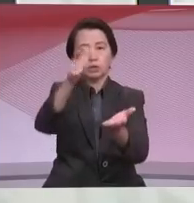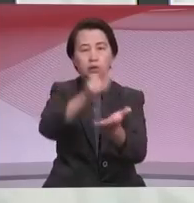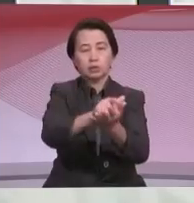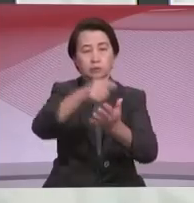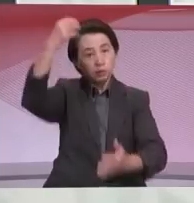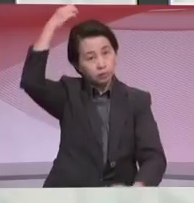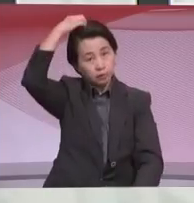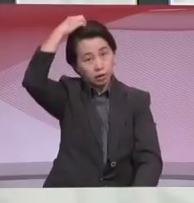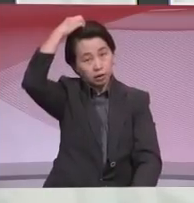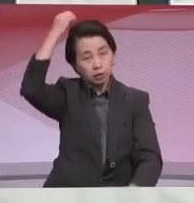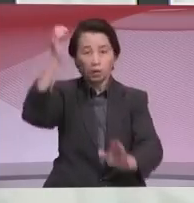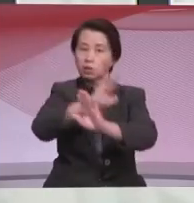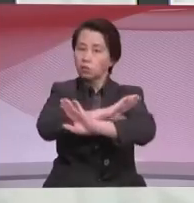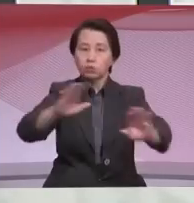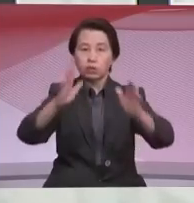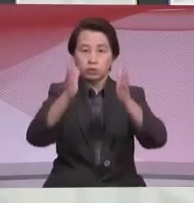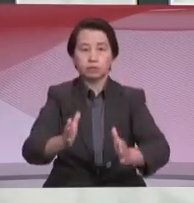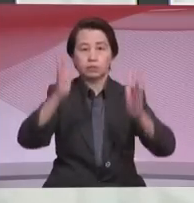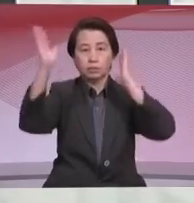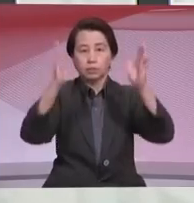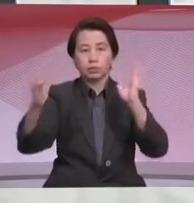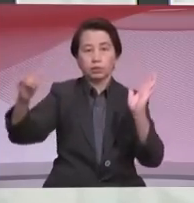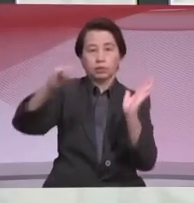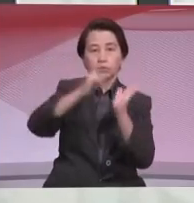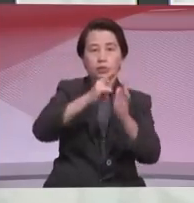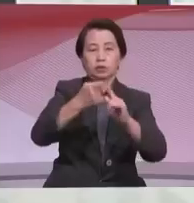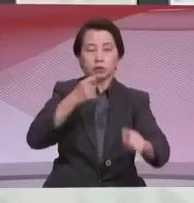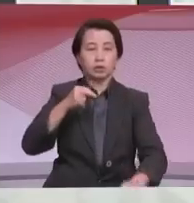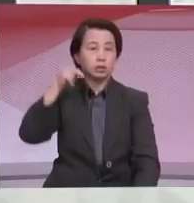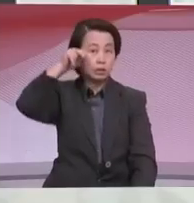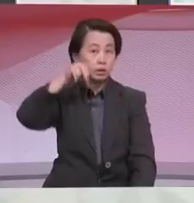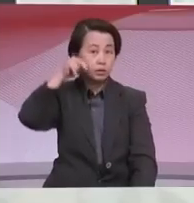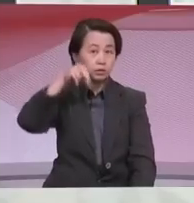di Selangor yang melibatkan bukan warga negara pulang daripada Nigeria.